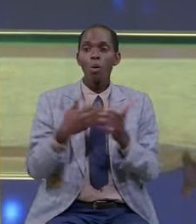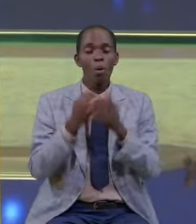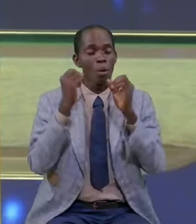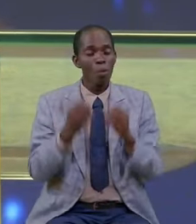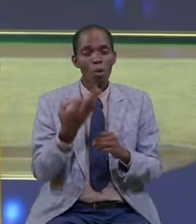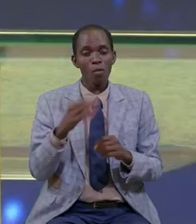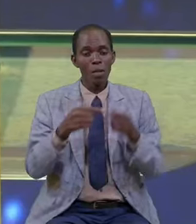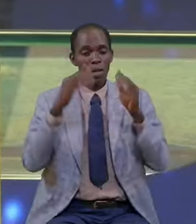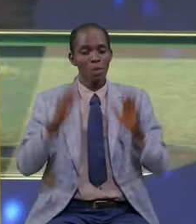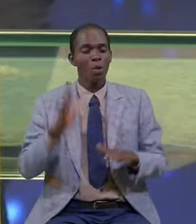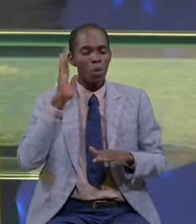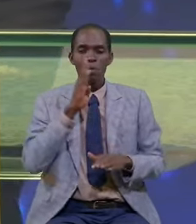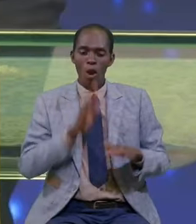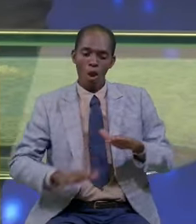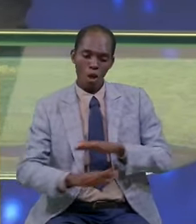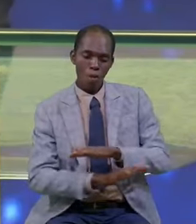pieds.